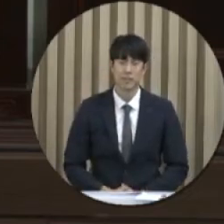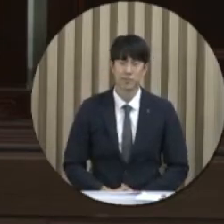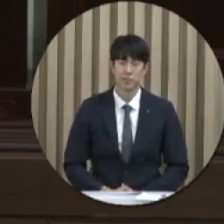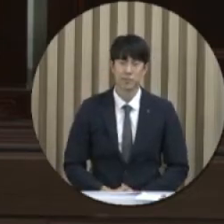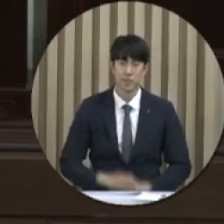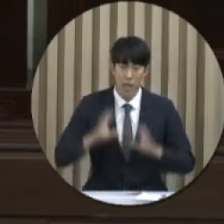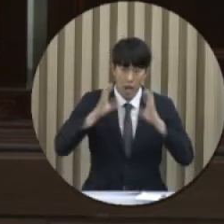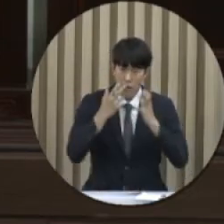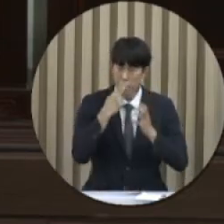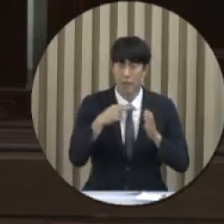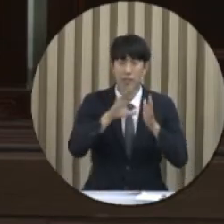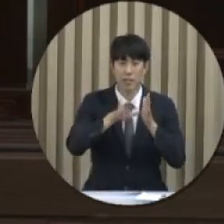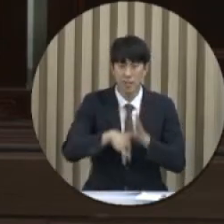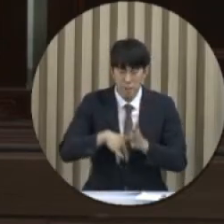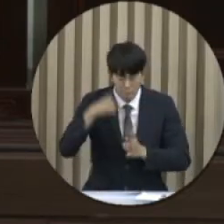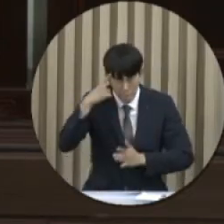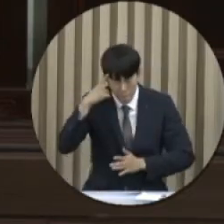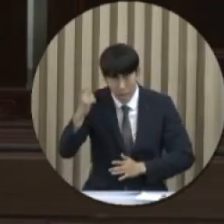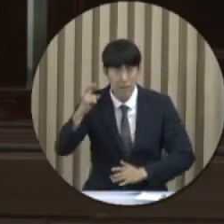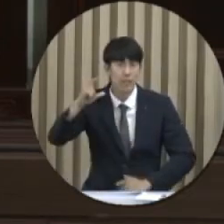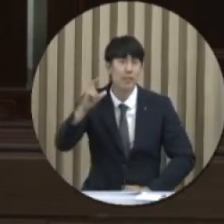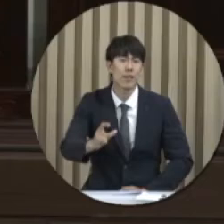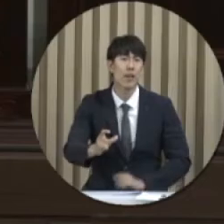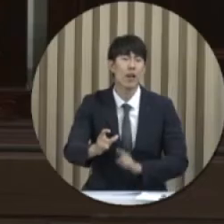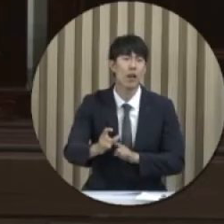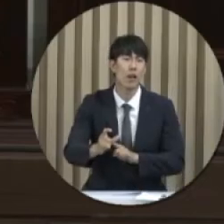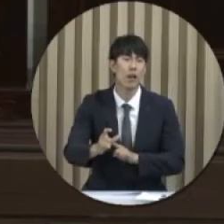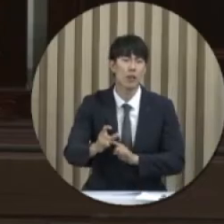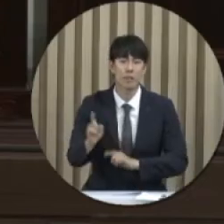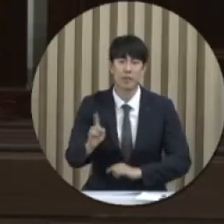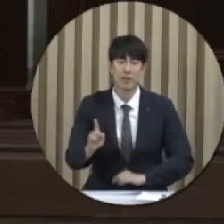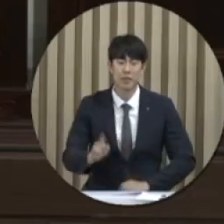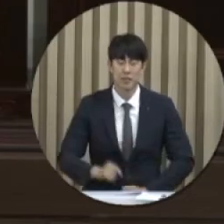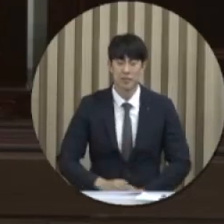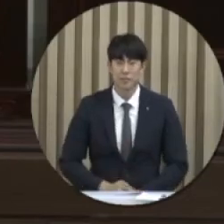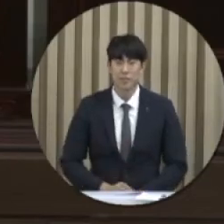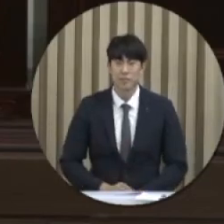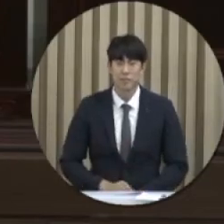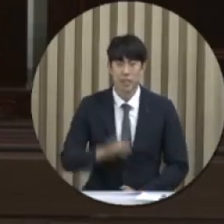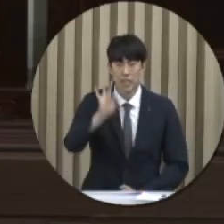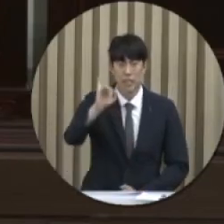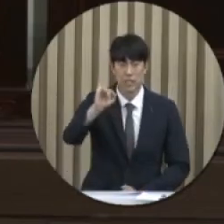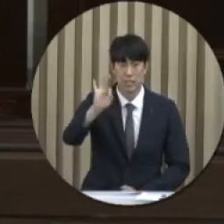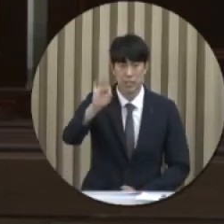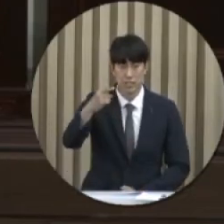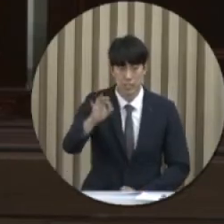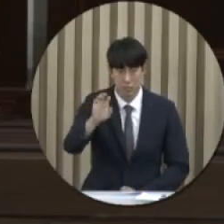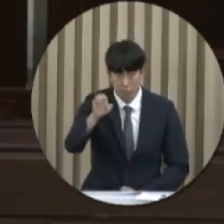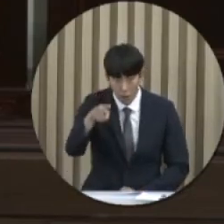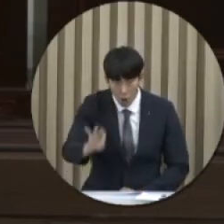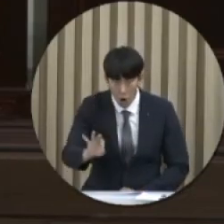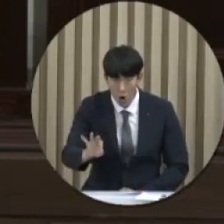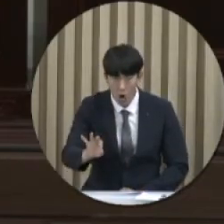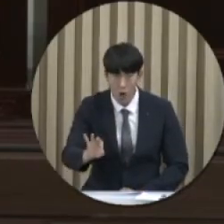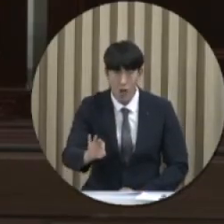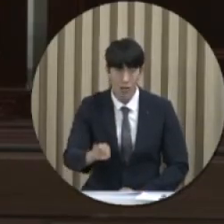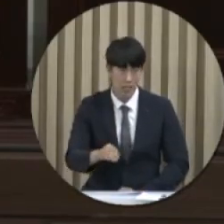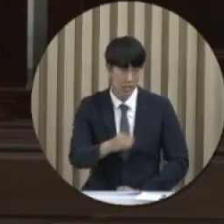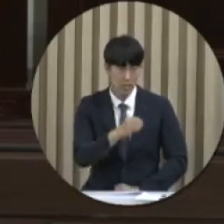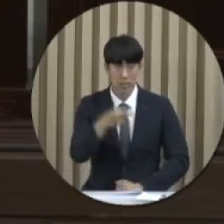어렸을 적 아주 생생하게 기억나는 기억은 이윤평 대위가 미국이를